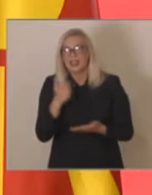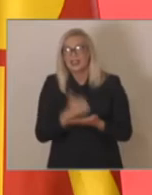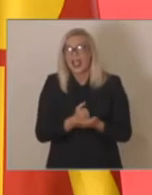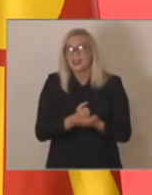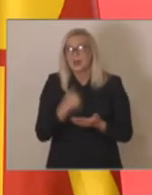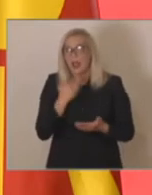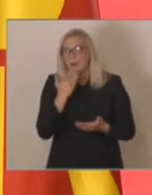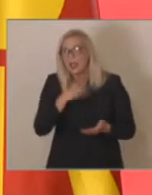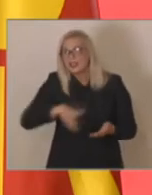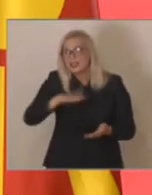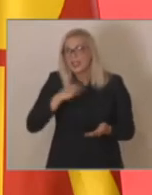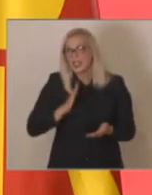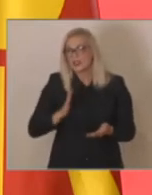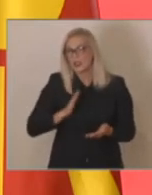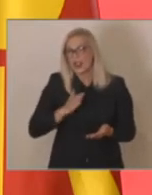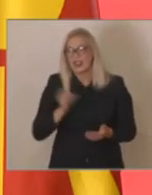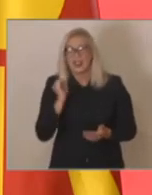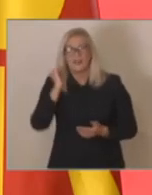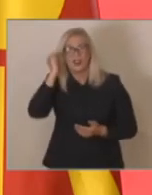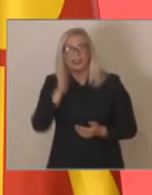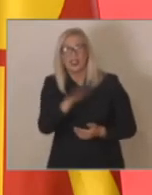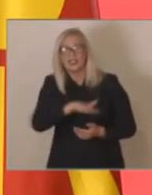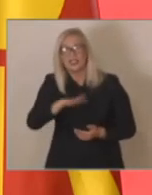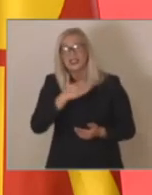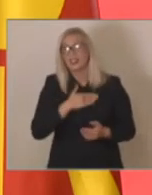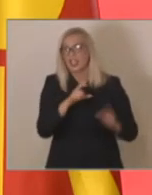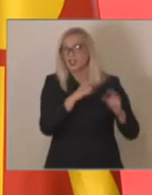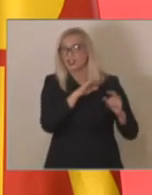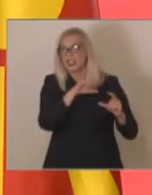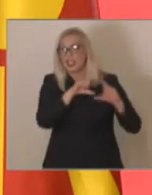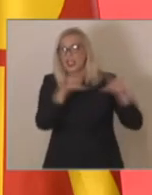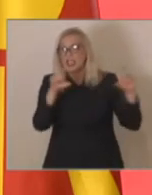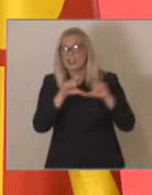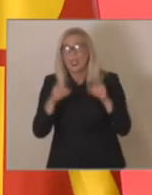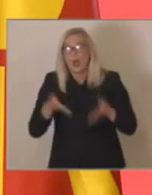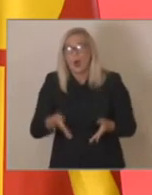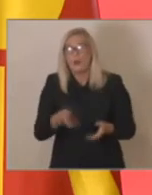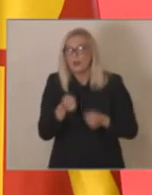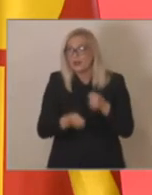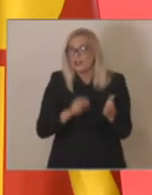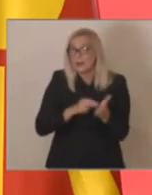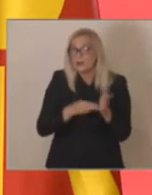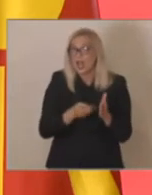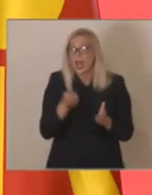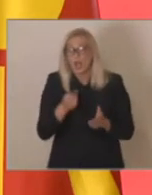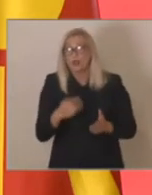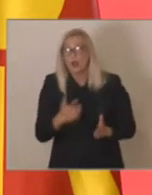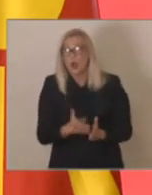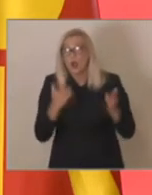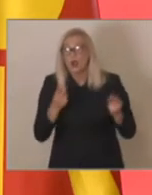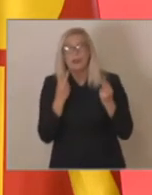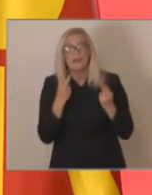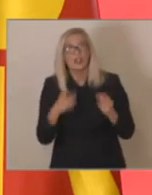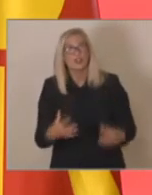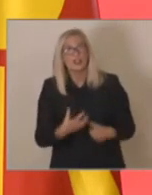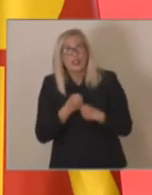сите наши граѓани, владата и сите наши институции. Овој инвестицијски план е од голема важност за